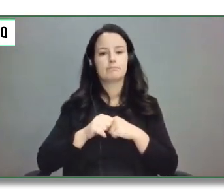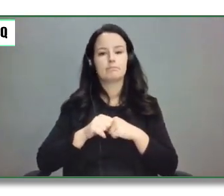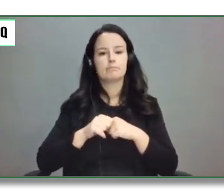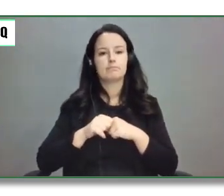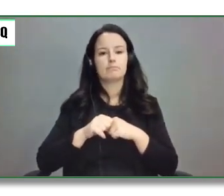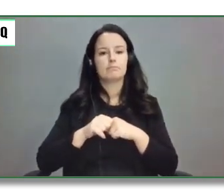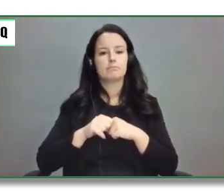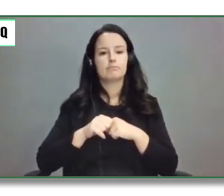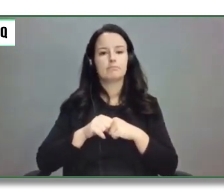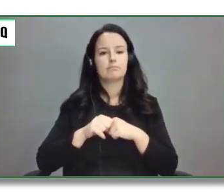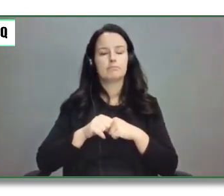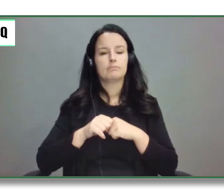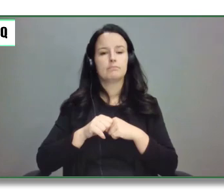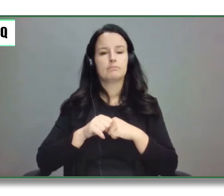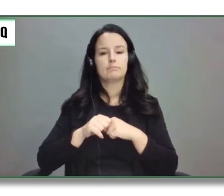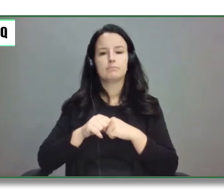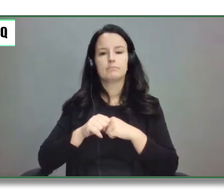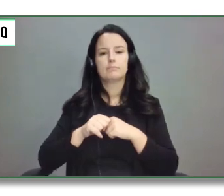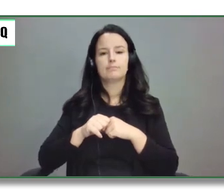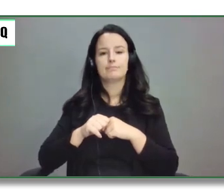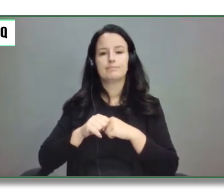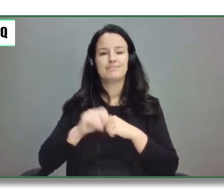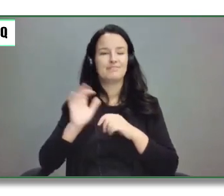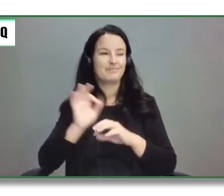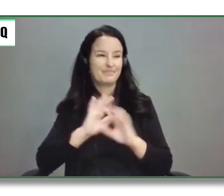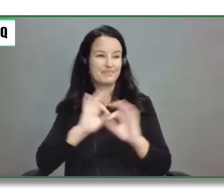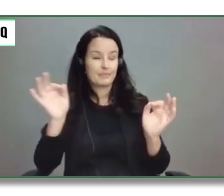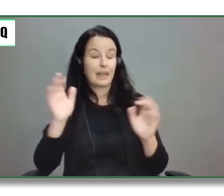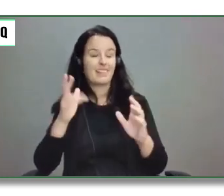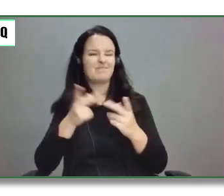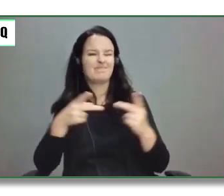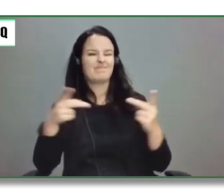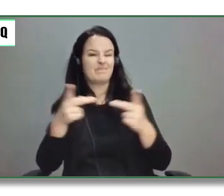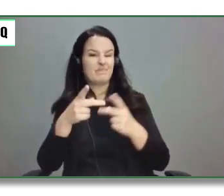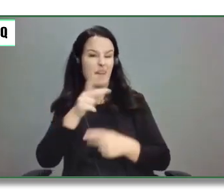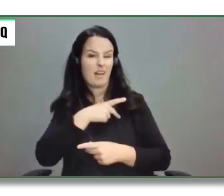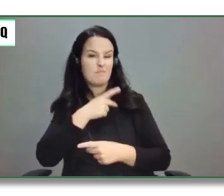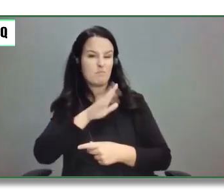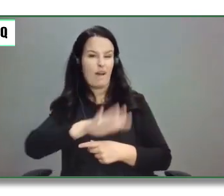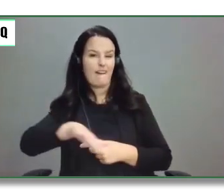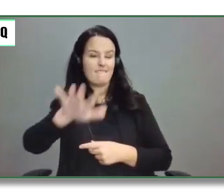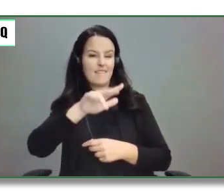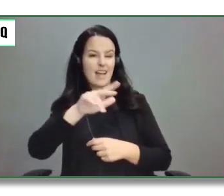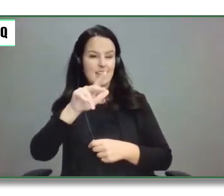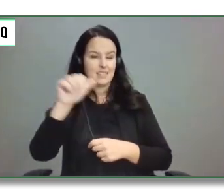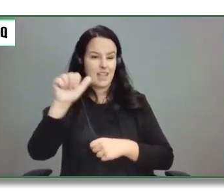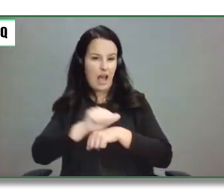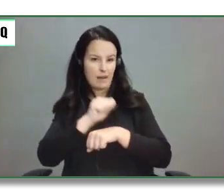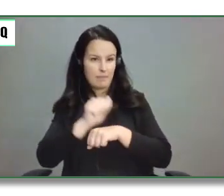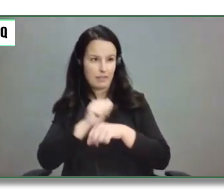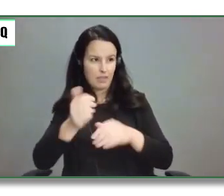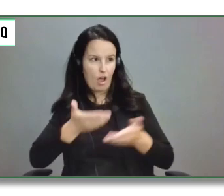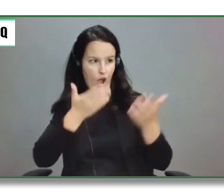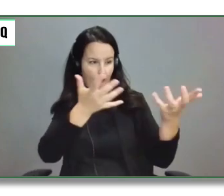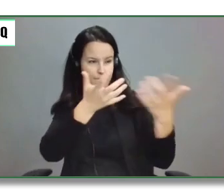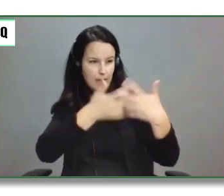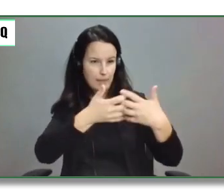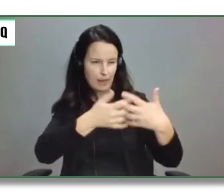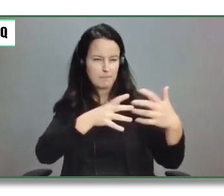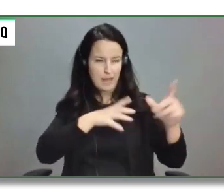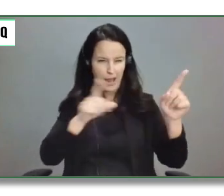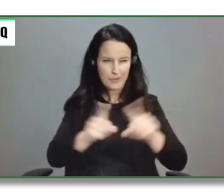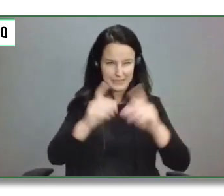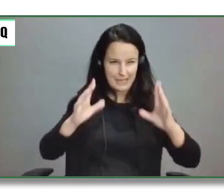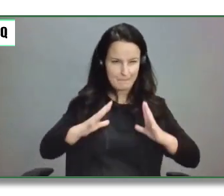les parcs provinciaux de l'Alberta, lorsqu'ils offrent cet appareil, est-ce qu'il y a aussi les bénévoles dont vous avez